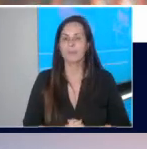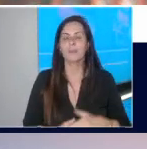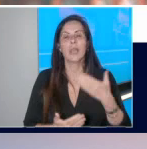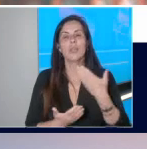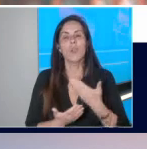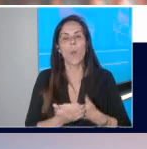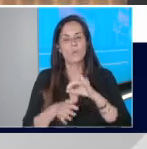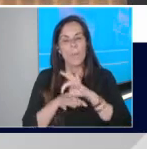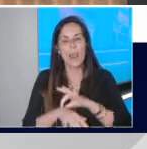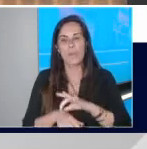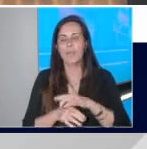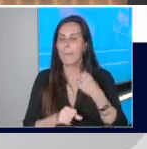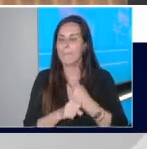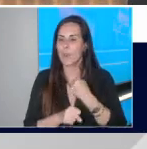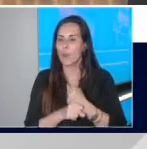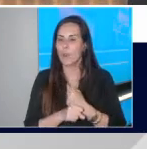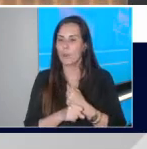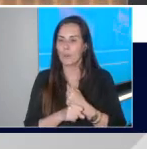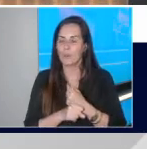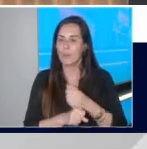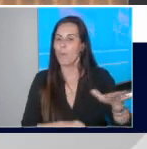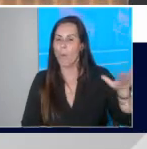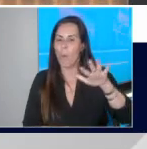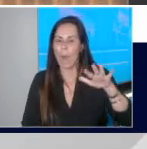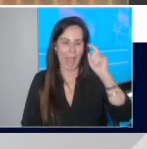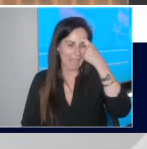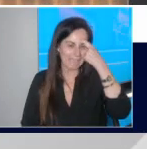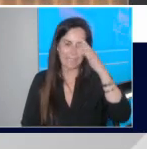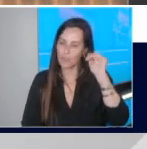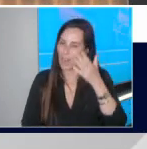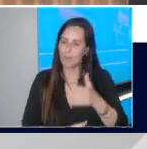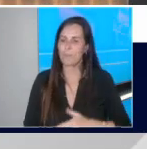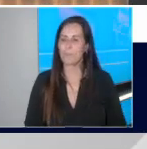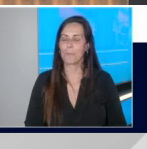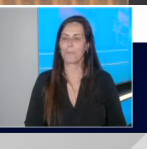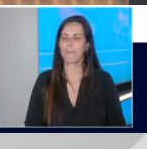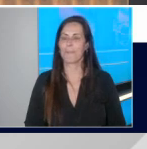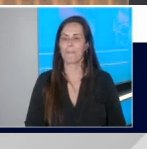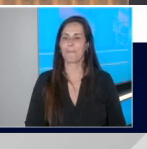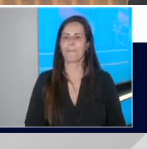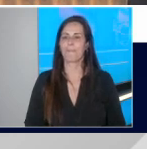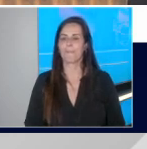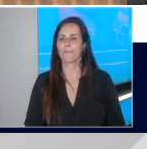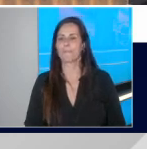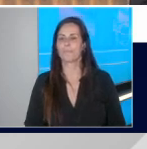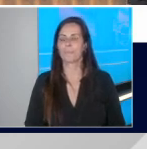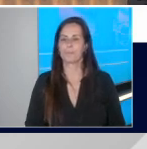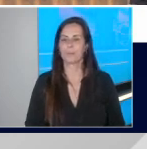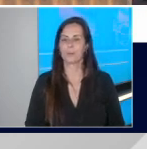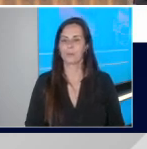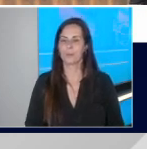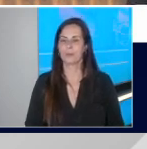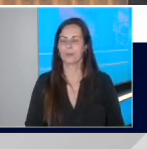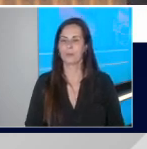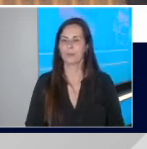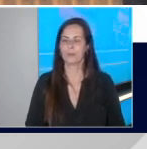יועץ ומלווה לפעילות מול שוק אסיה, שלום לך. שלום, שלום לכם. אז